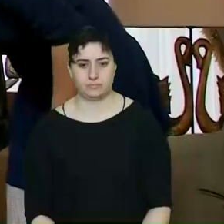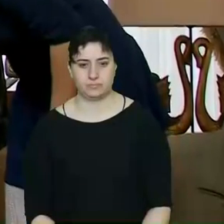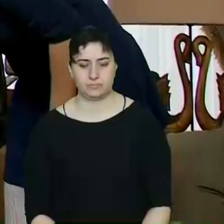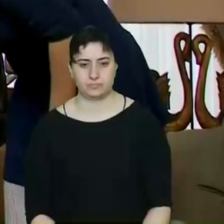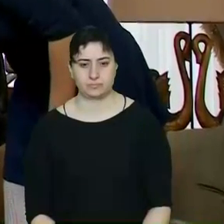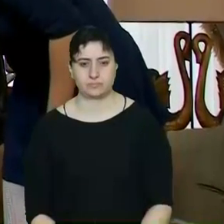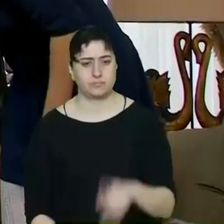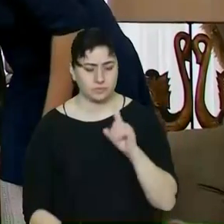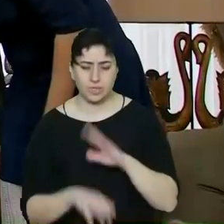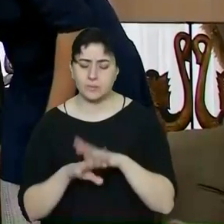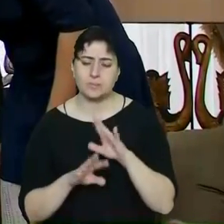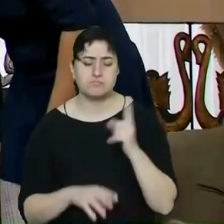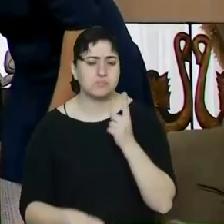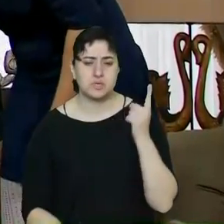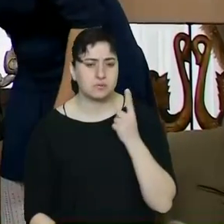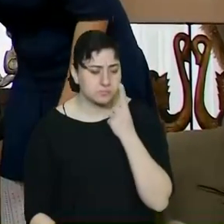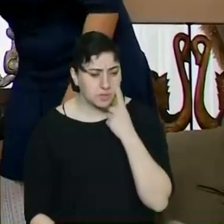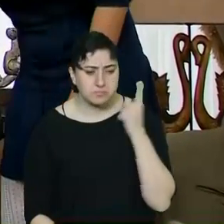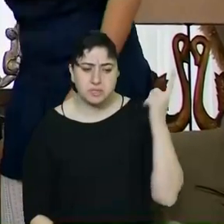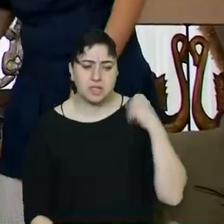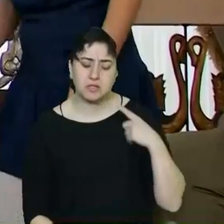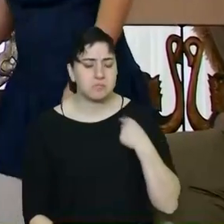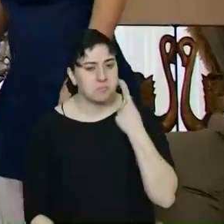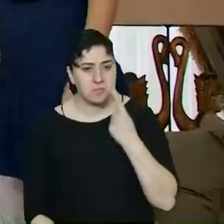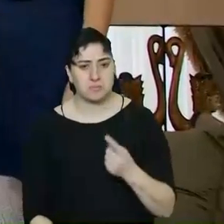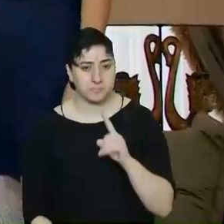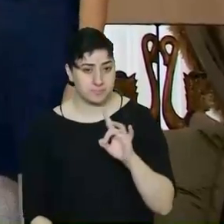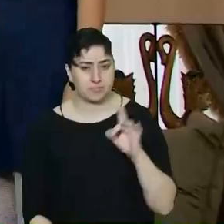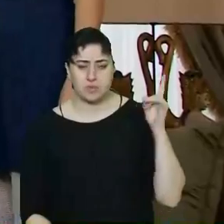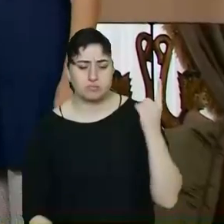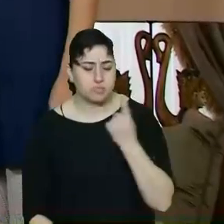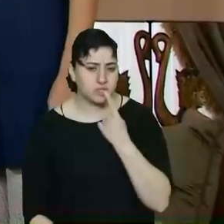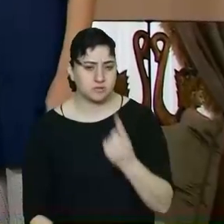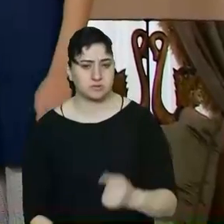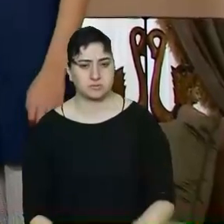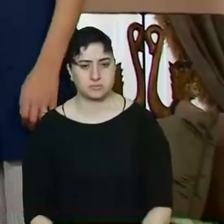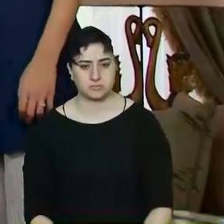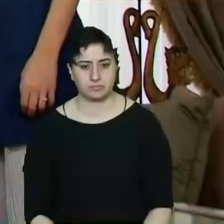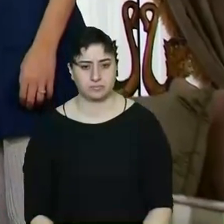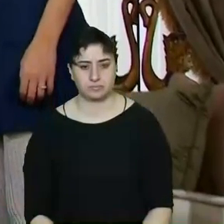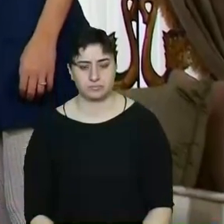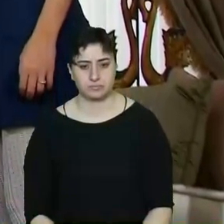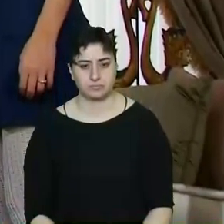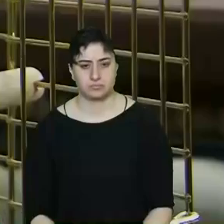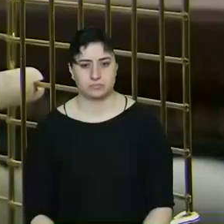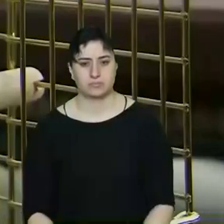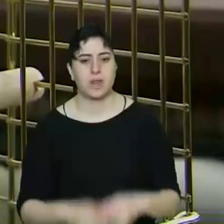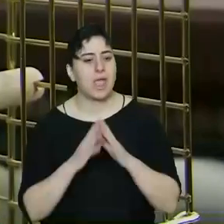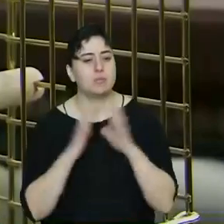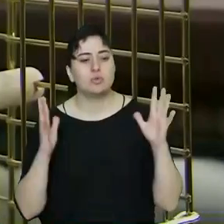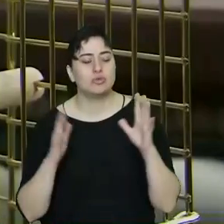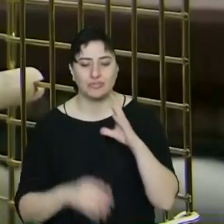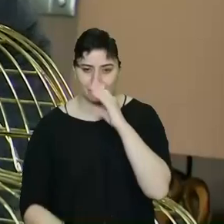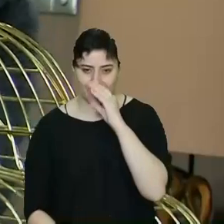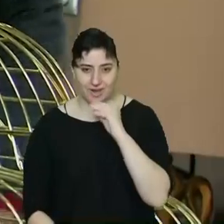Bu diye gel. Dur bakayım şimdi bir şey diyeceğim dur şimdi. Ne oldu Kemal'e? Dur kuşa bir şey diyeceğim. En büyük.